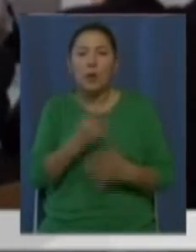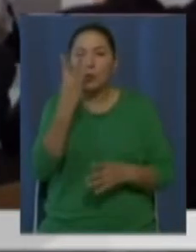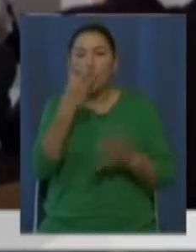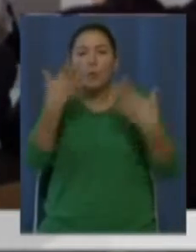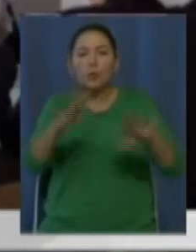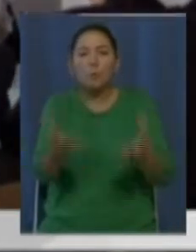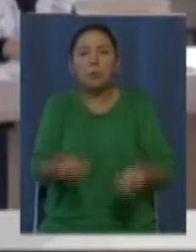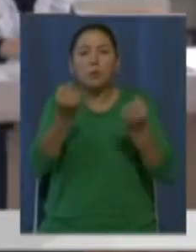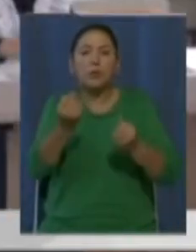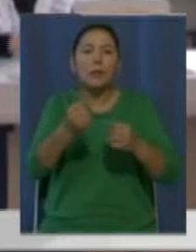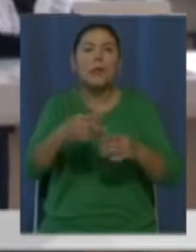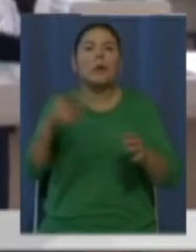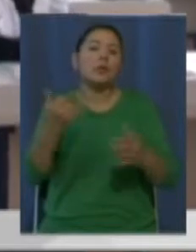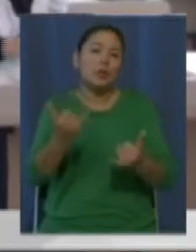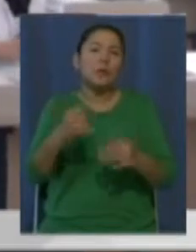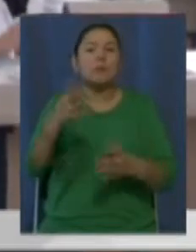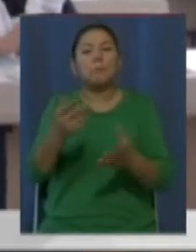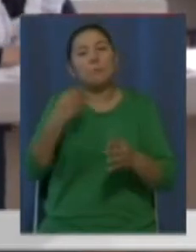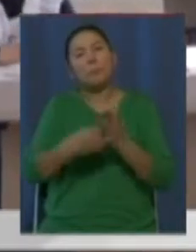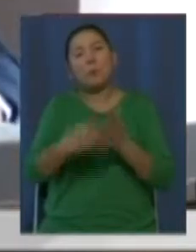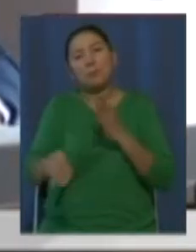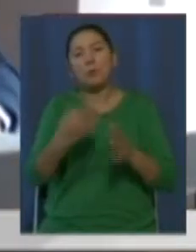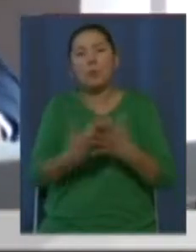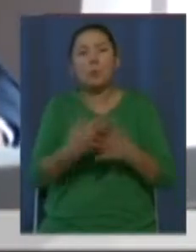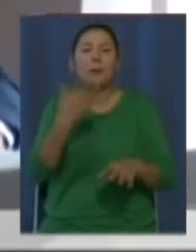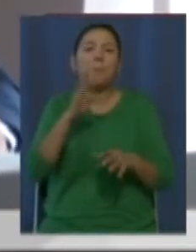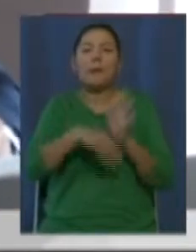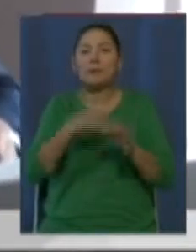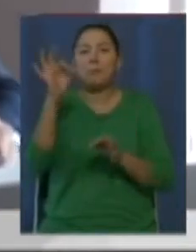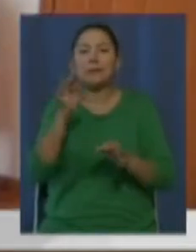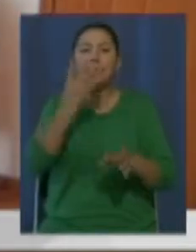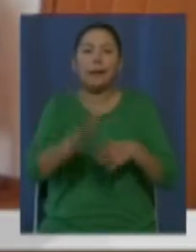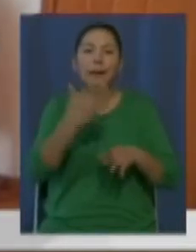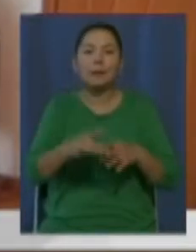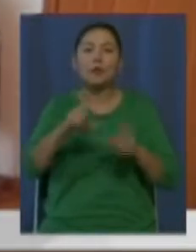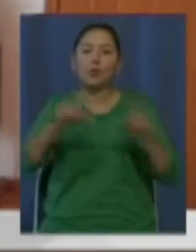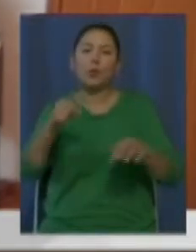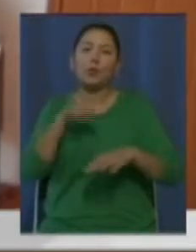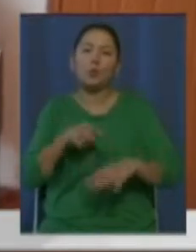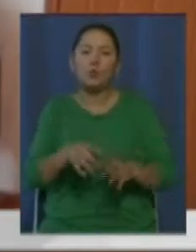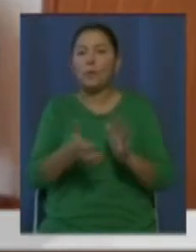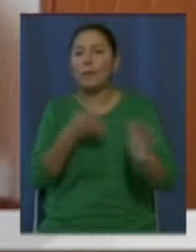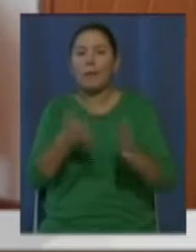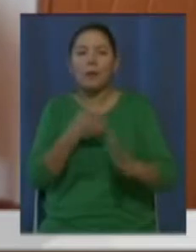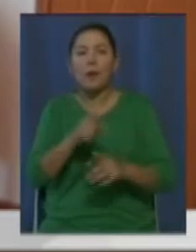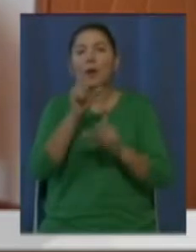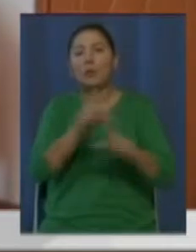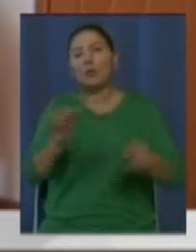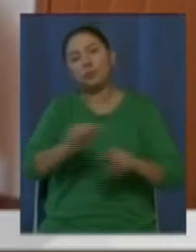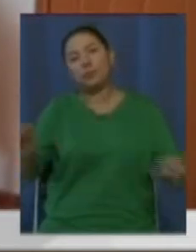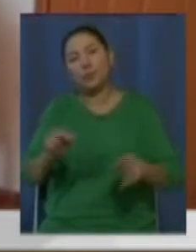беру арқылы пәтер алу мәселесі де оңтайландырылған. Жалпы білім ордасы жас мамандармен қатарын толықтыруға ниетті.